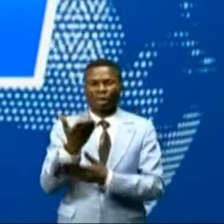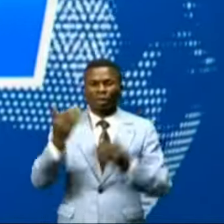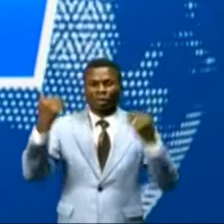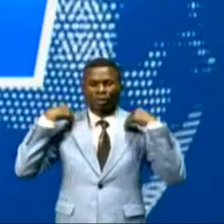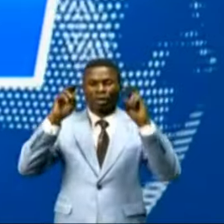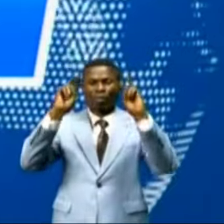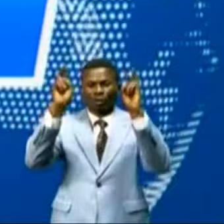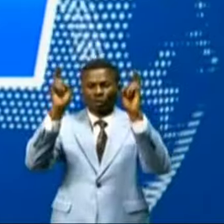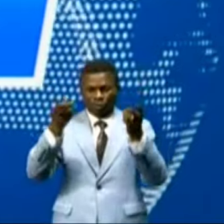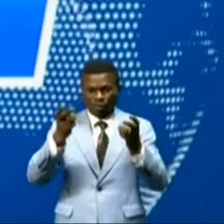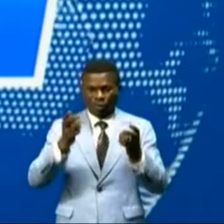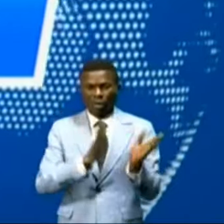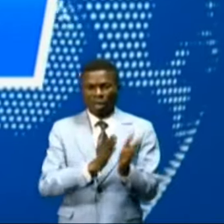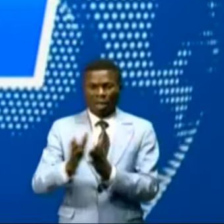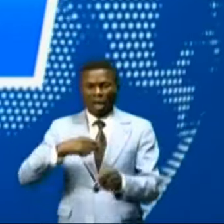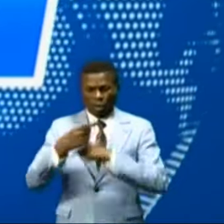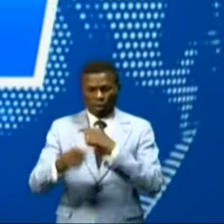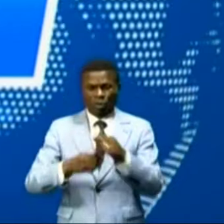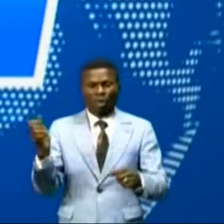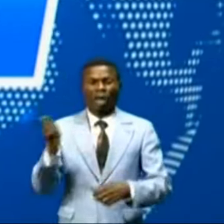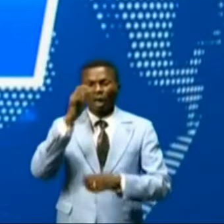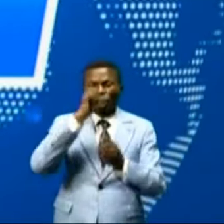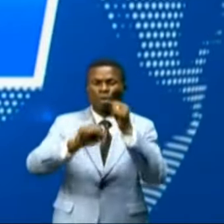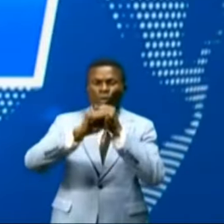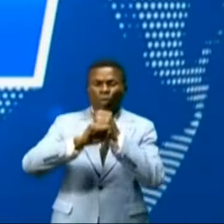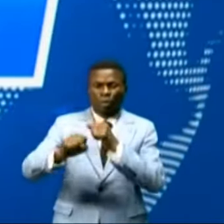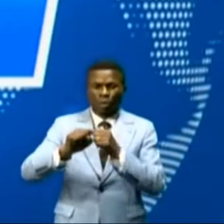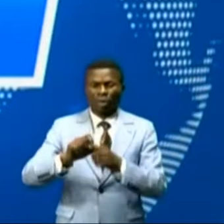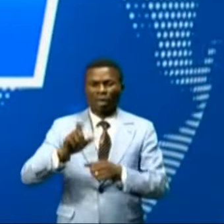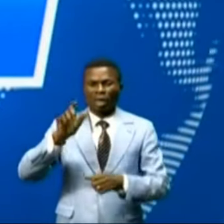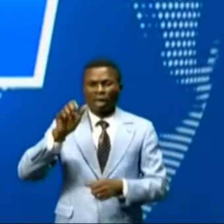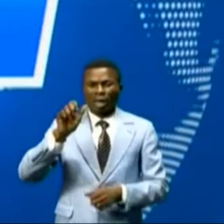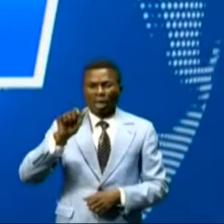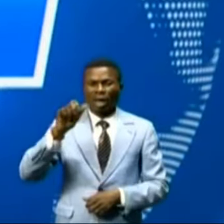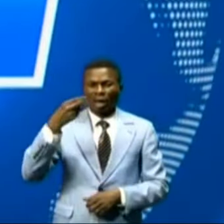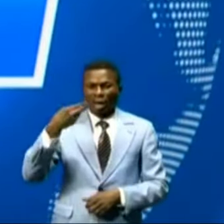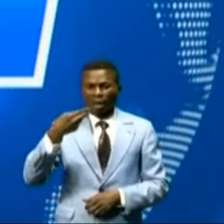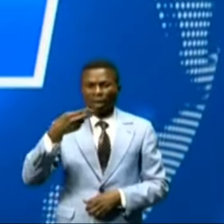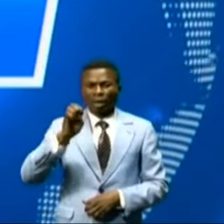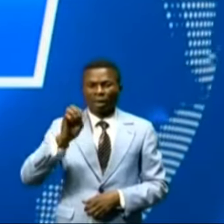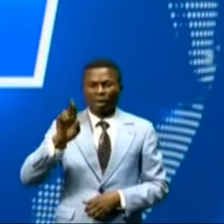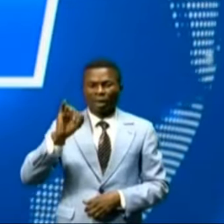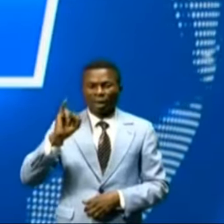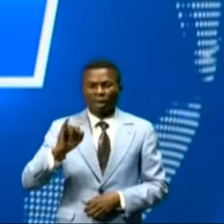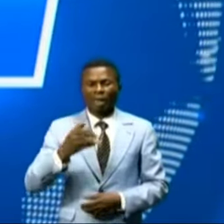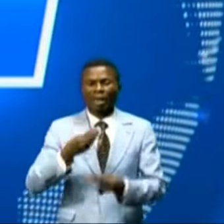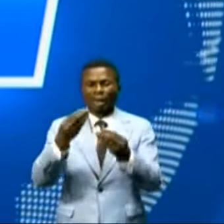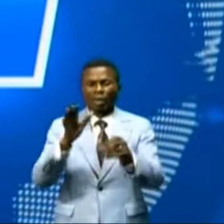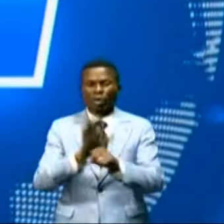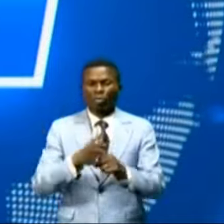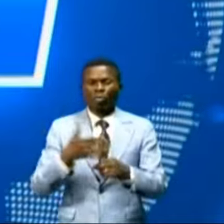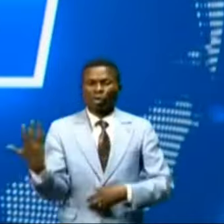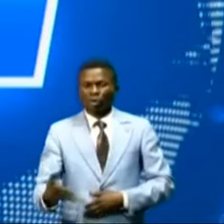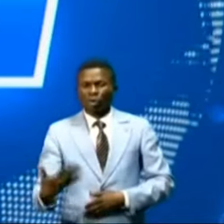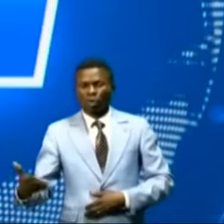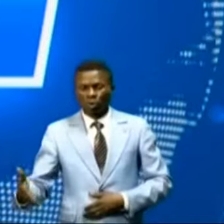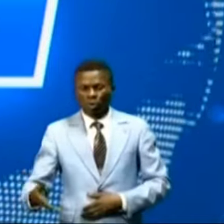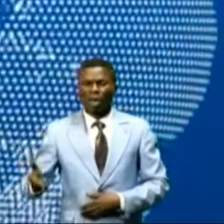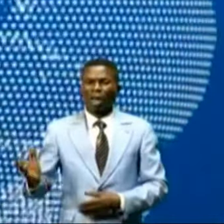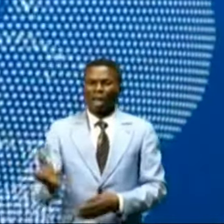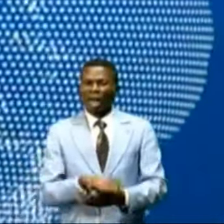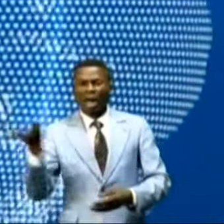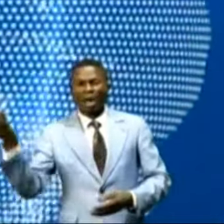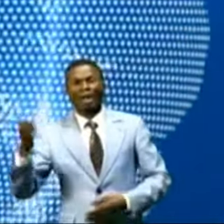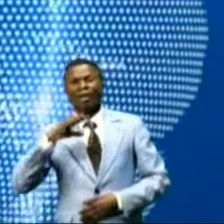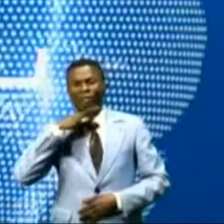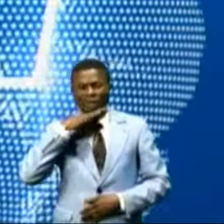ville en prévision du lancement de cette campagne. Henri Tamba les a remis un lot important des outils pouvant leur permettre de vacuer les